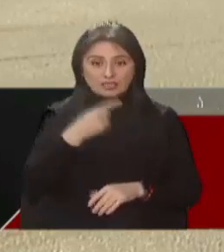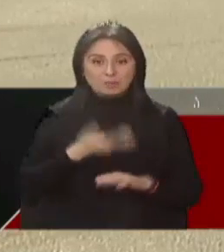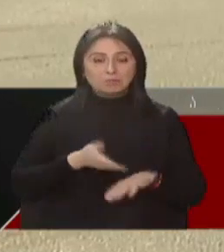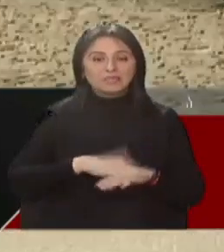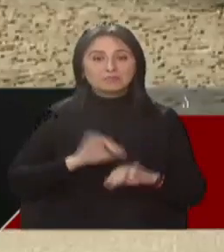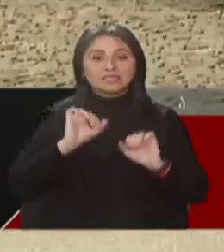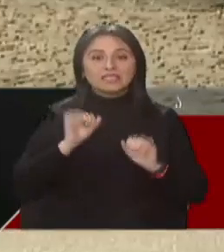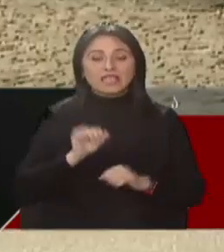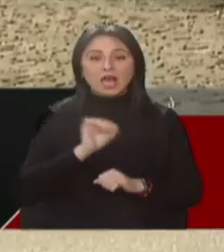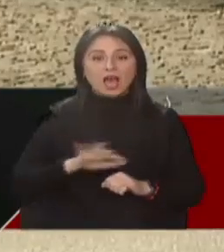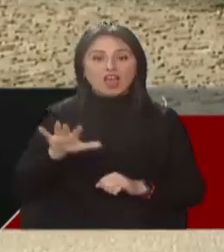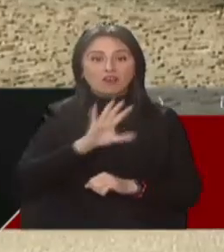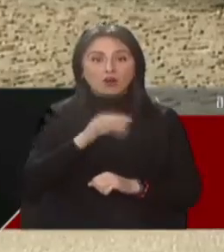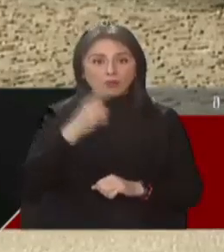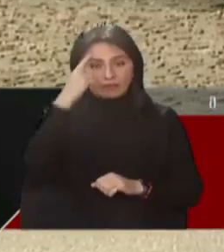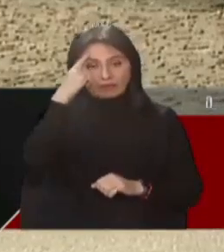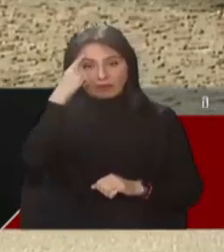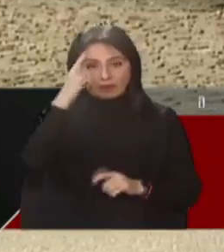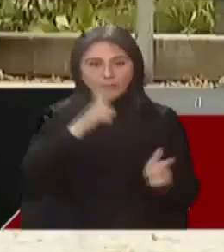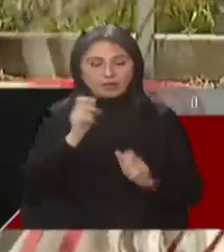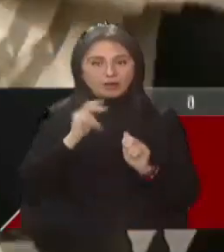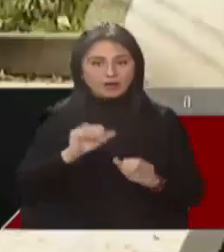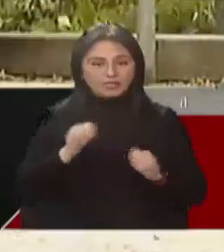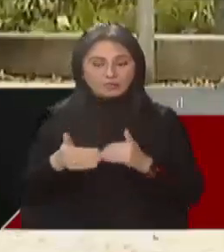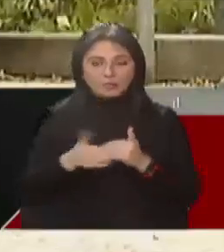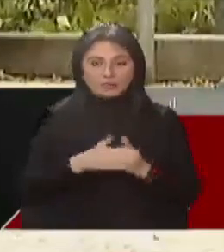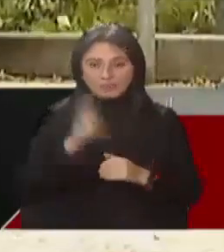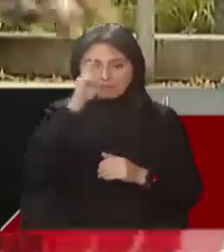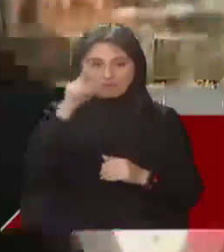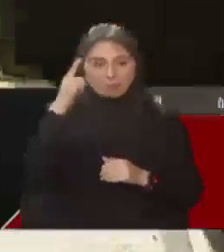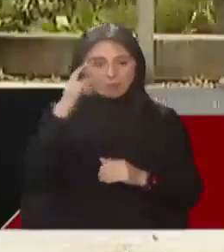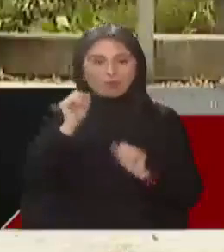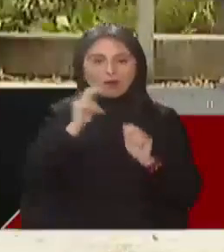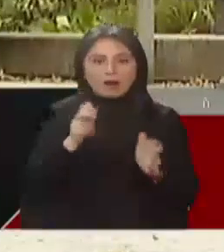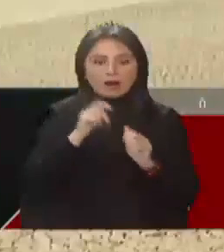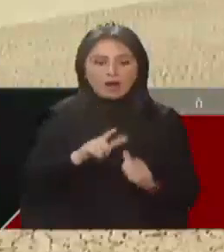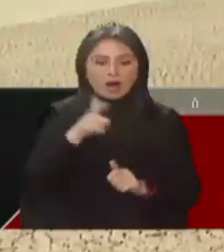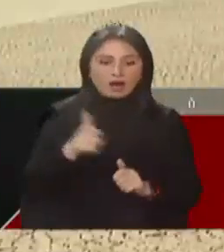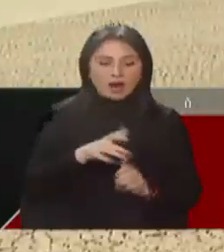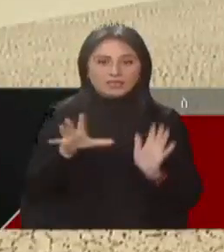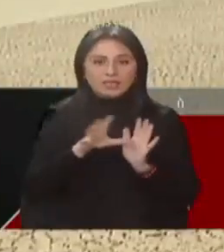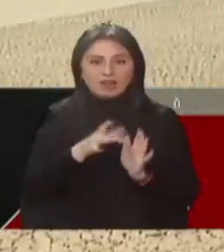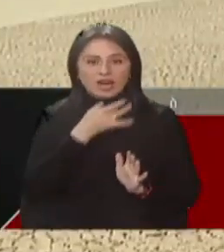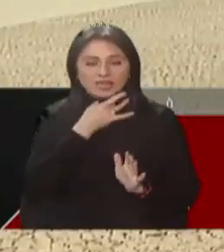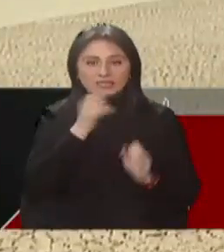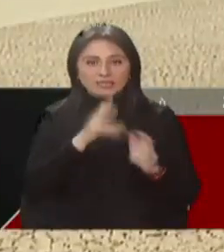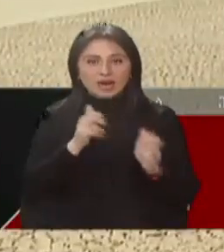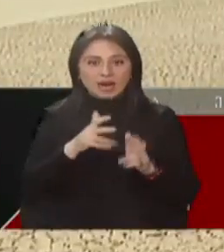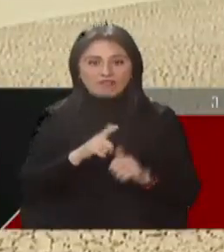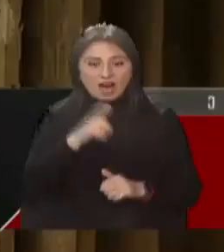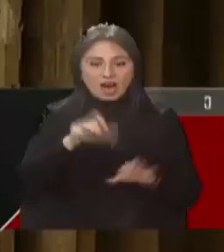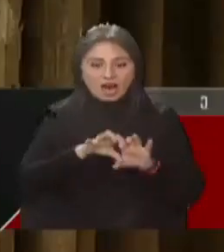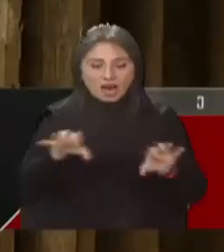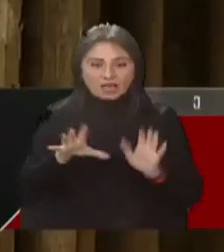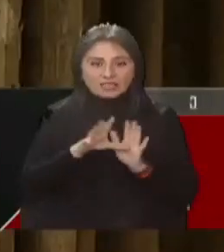მძიმე ზამთრისთვის ევროპაში ყველა თავისებურად ემზადება. Ვიდრე მთავრობები იმაზე ფიქრობენ, როგორ გაუმკლავდნენ ენერგოკრიზისს და გასა და